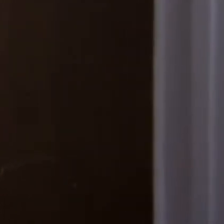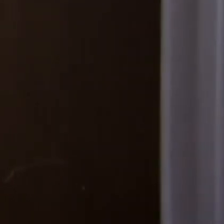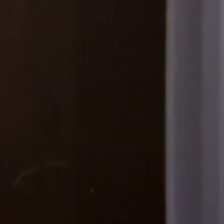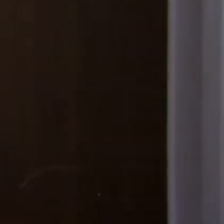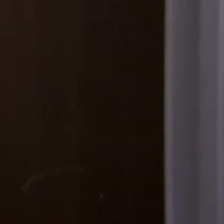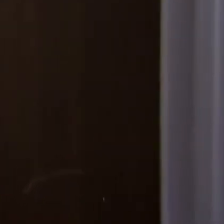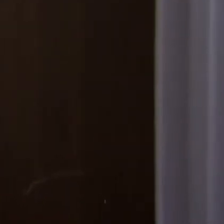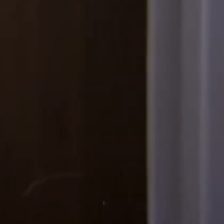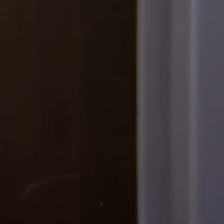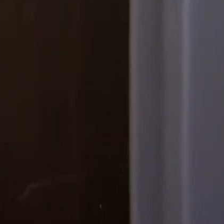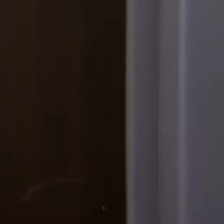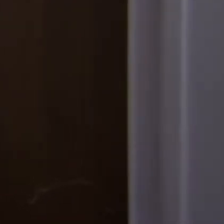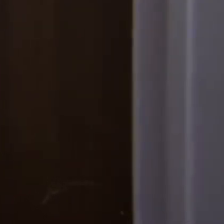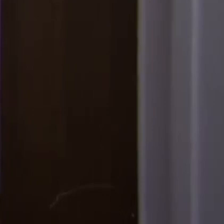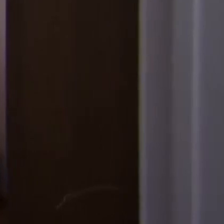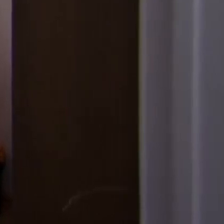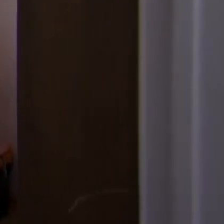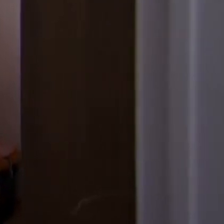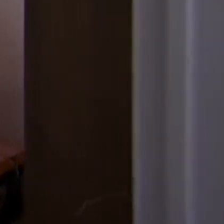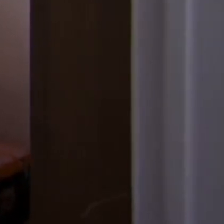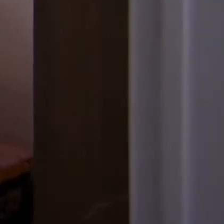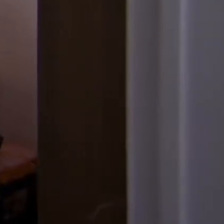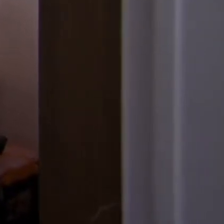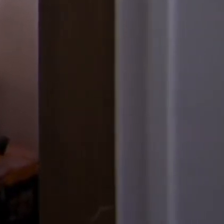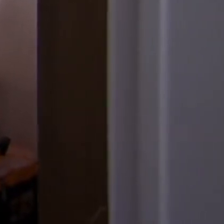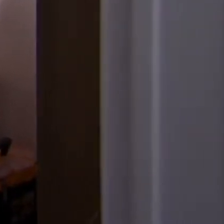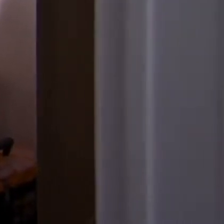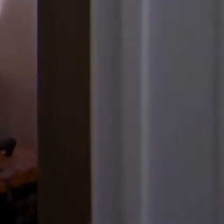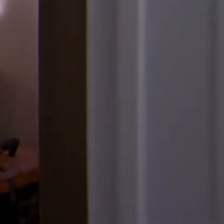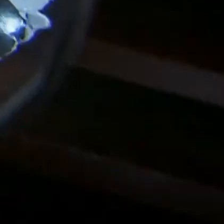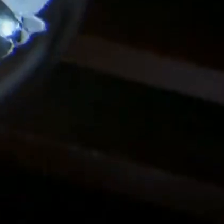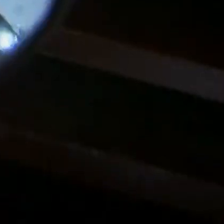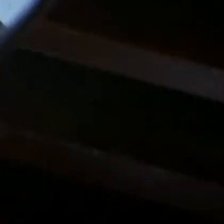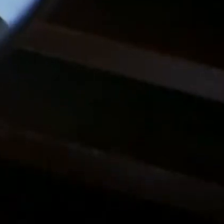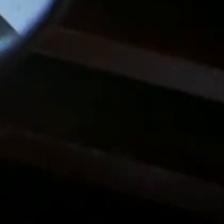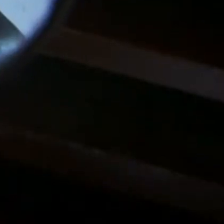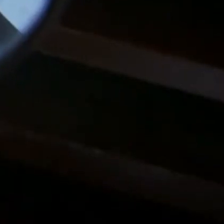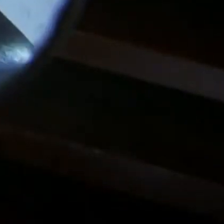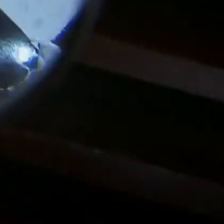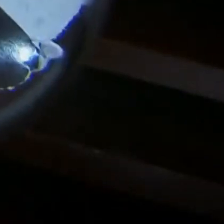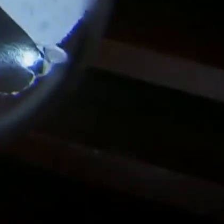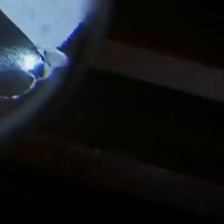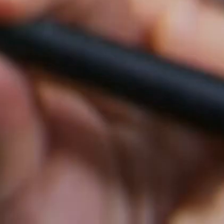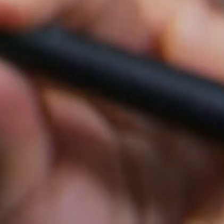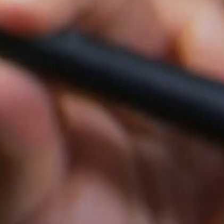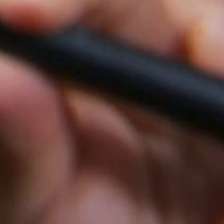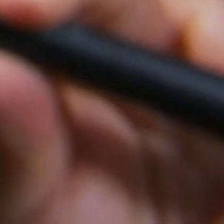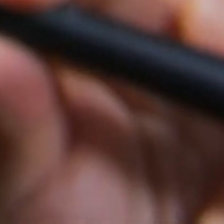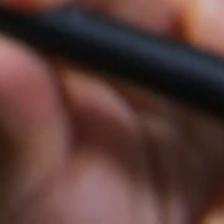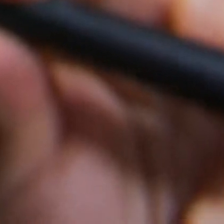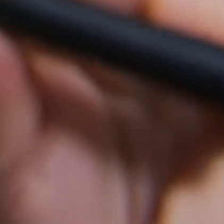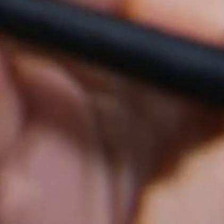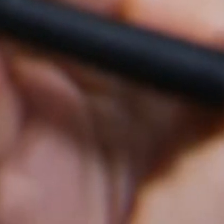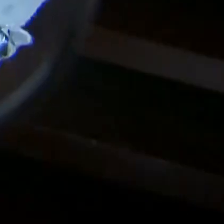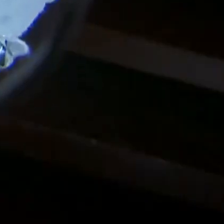Şükrü çalışma masasına oturmuş, büyüteçle fotoğrafa bakıyor. Sarp'la Nurhan merakla tepesinde dikilmişler. Şükrü'nün kafasında kemerle